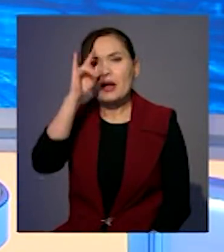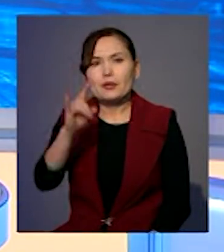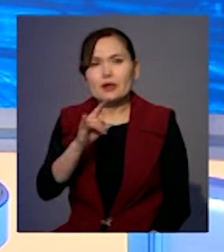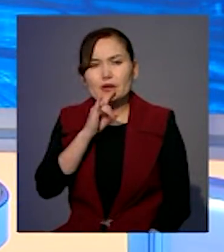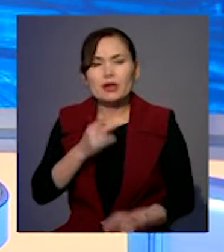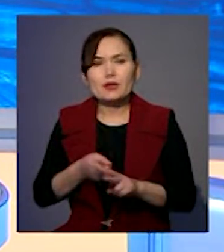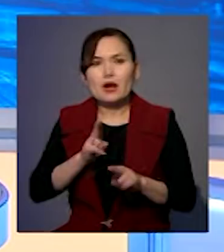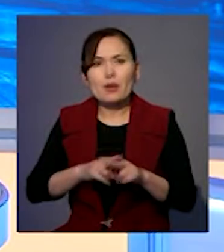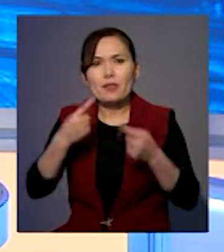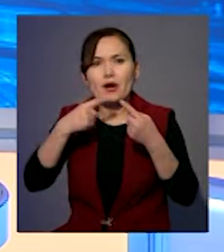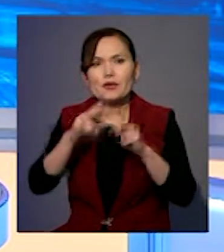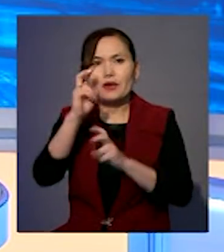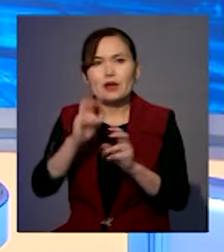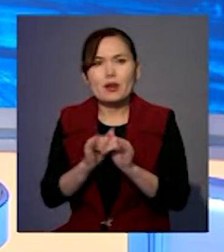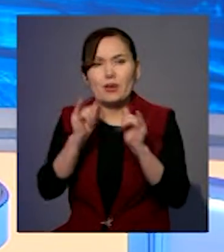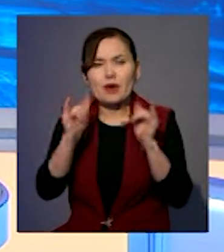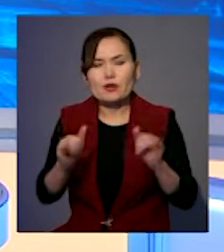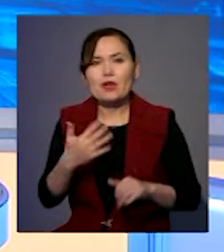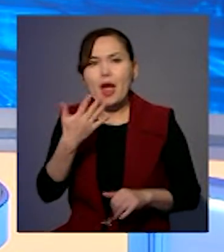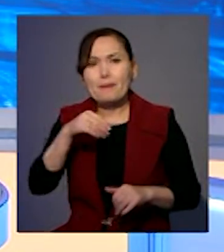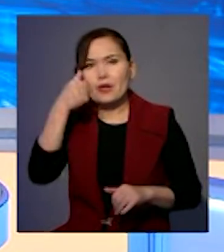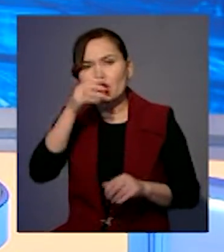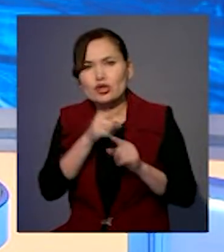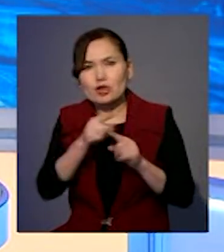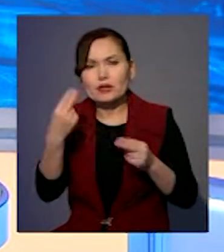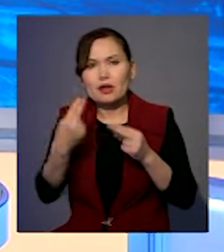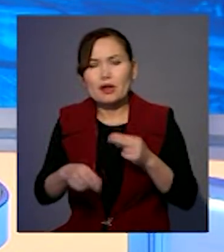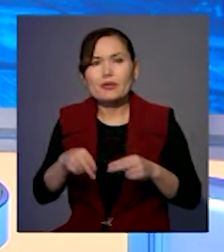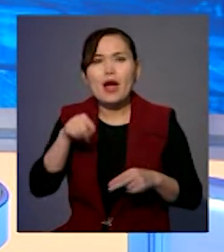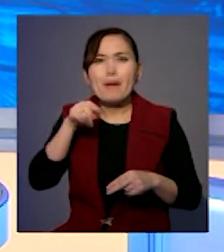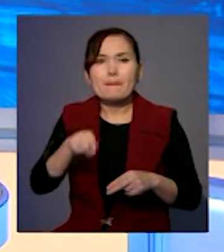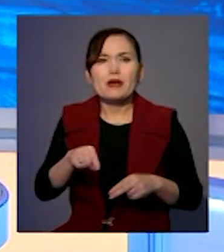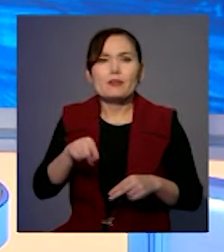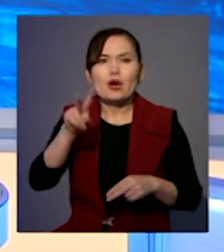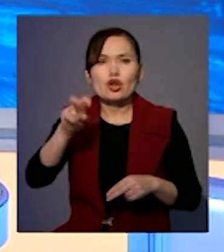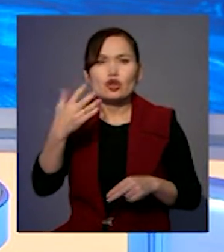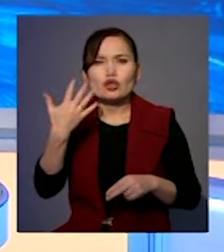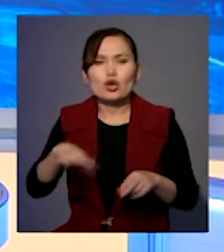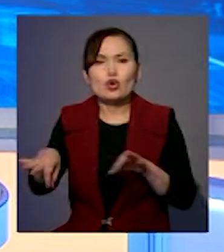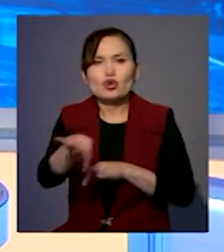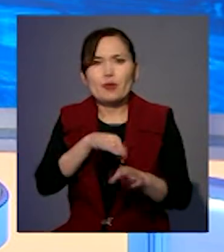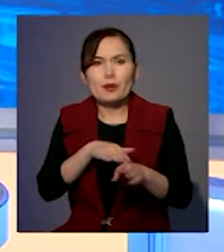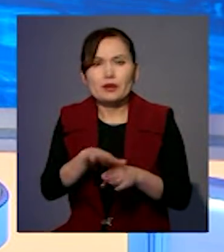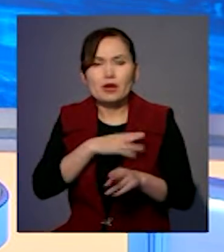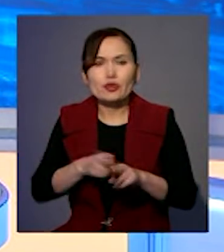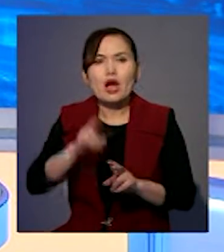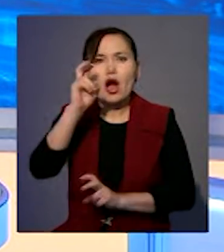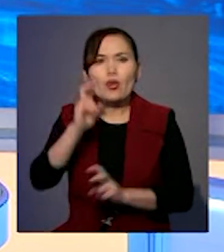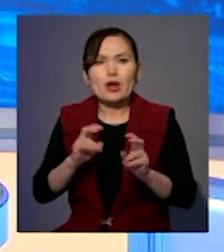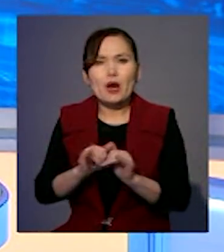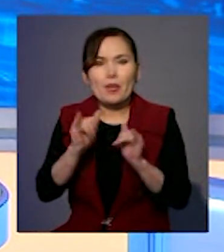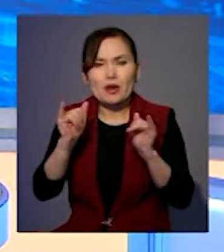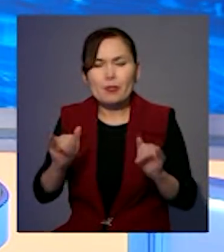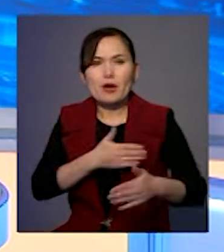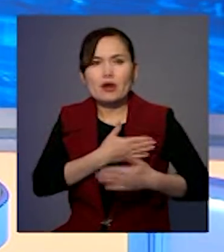Елімізде индустрияландырудың екінші 5 жылдығы аяқталып келеді. 1250 жоба жүзеге асырылды. Олар өнеркәсіп өндірісінің